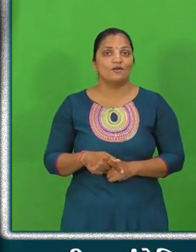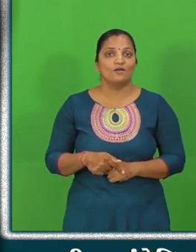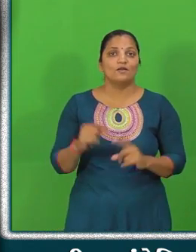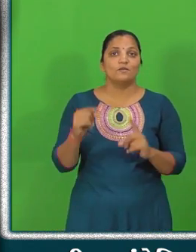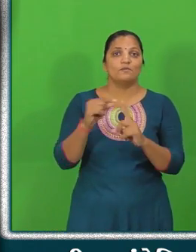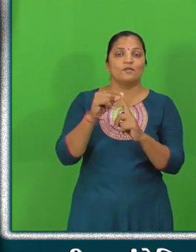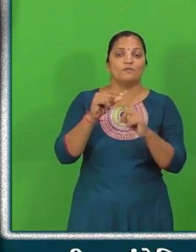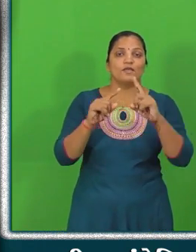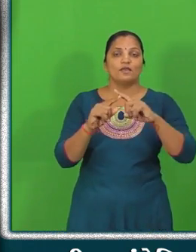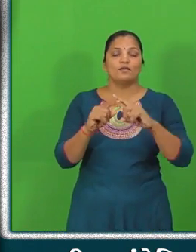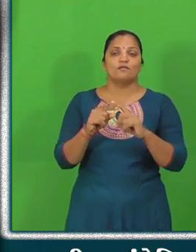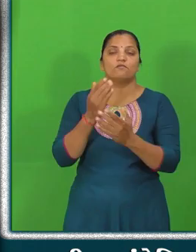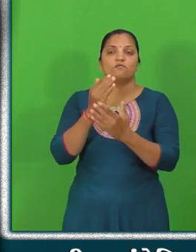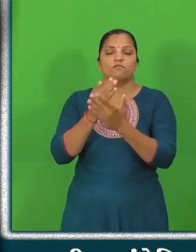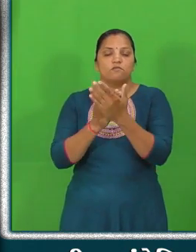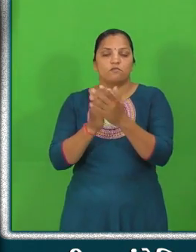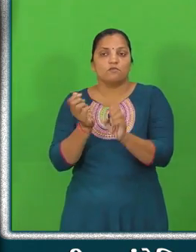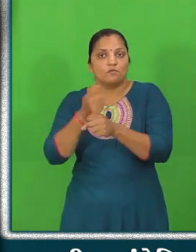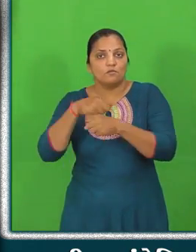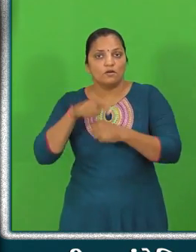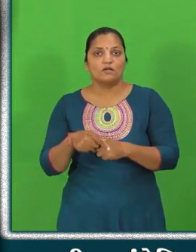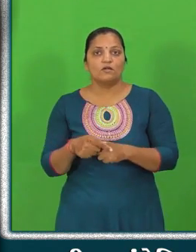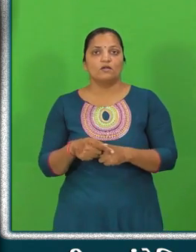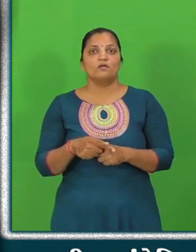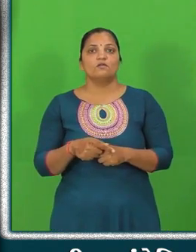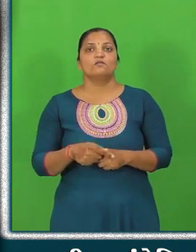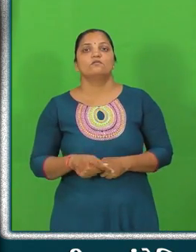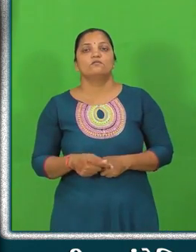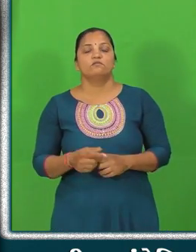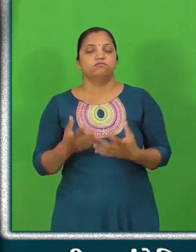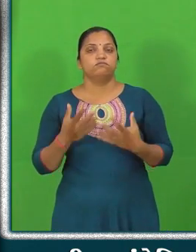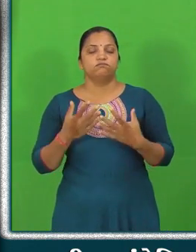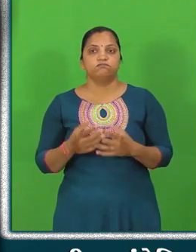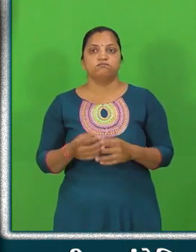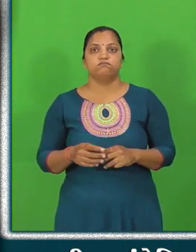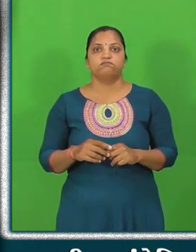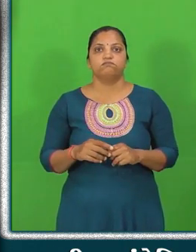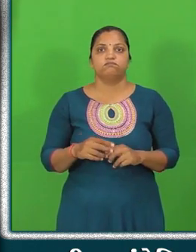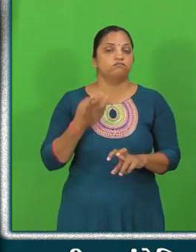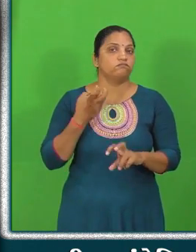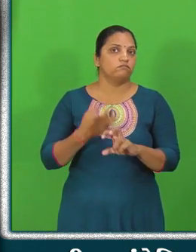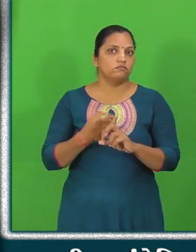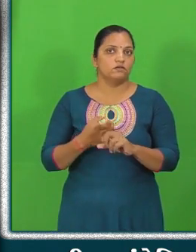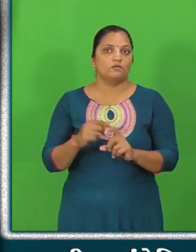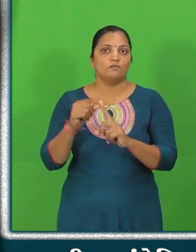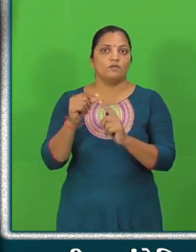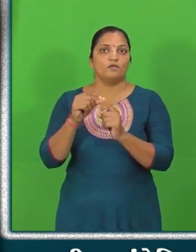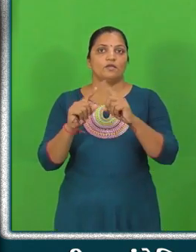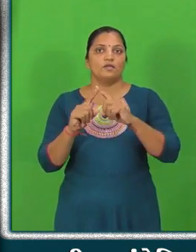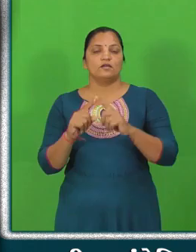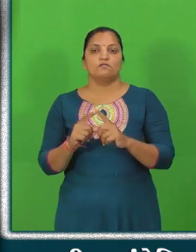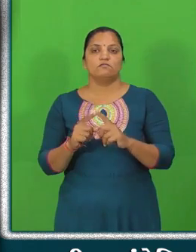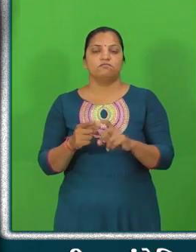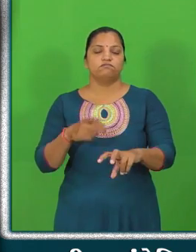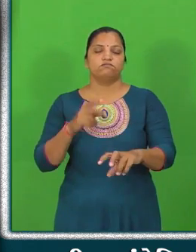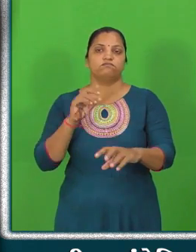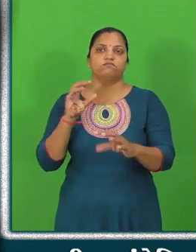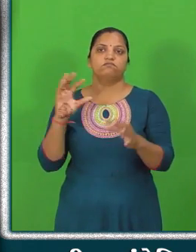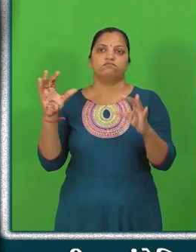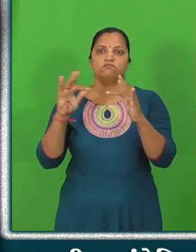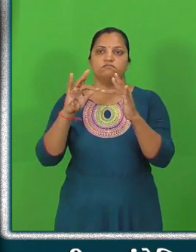પોઈન્ટની પીપીટી મેં જે પ્રોગ્રામની અંદર કર્યો છે સિમ્યુલેશન એ થોડો હેવી પ્રોગ્રામ છે, એના કારણે થઈ પીપીટી છે એ હેંગ થાય